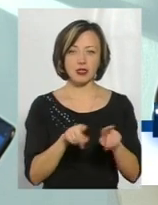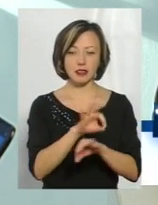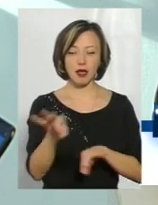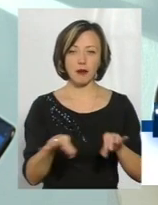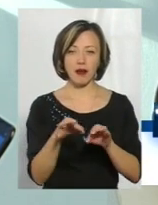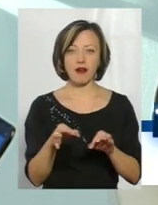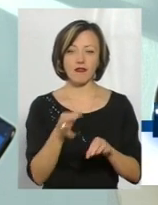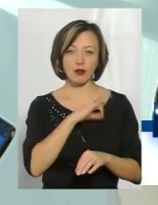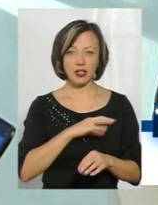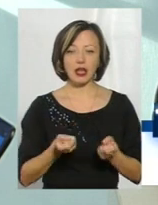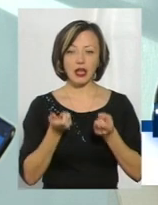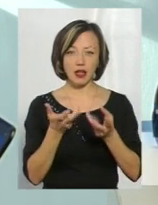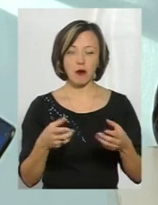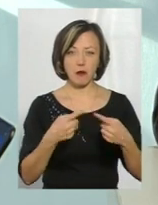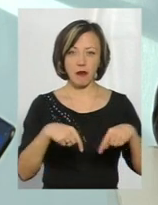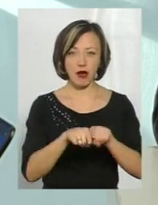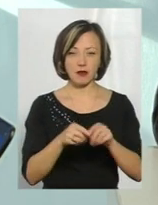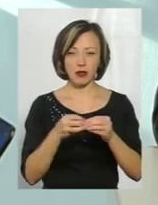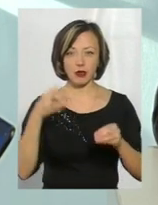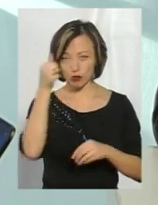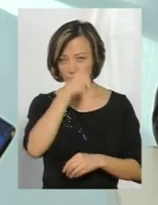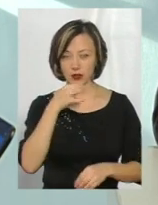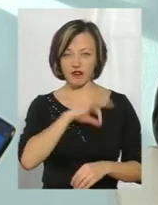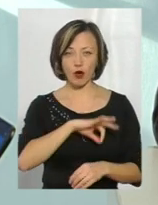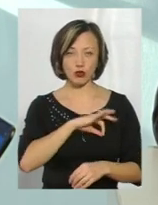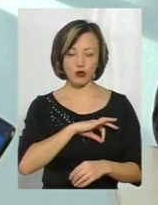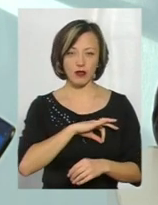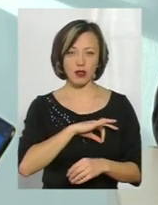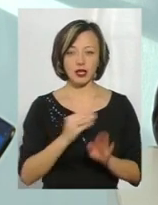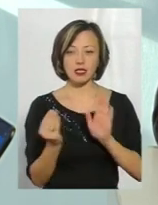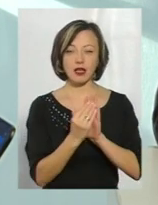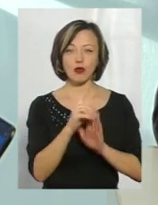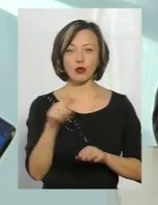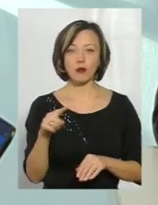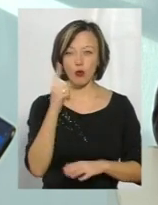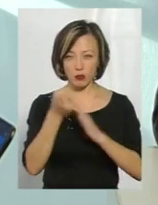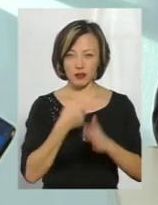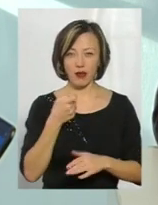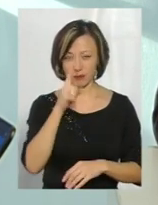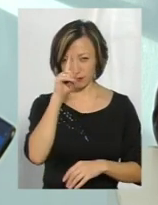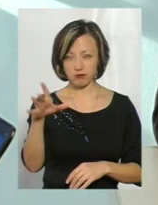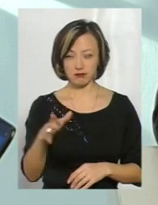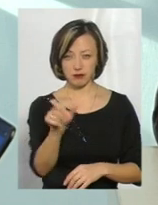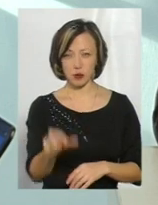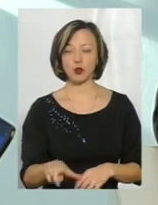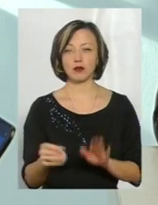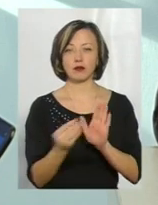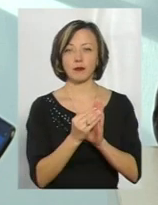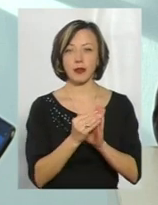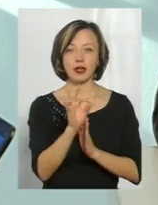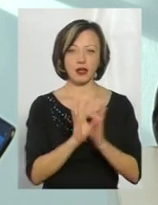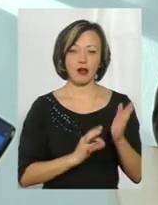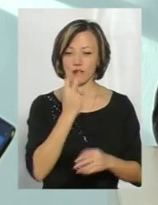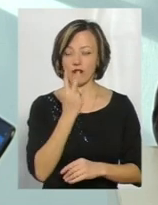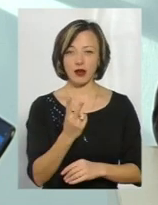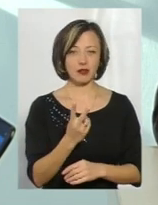там кілька партій таки використовували у 2015 році, ставлять першу людину, яка впізнавана, але, ну, одразу видно,